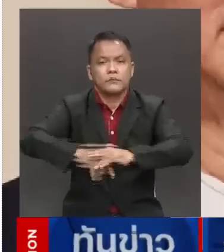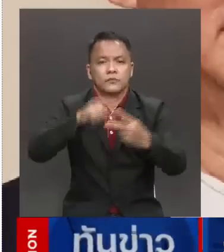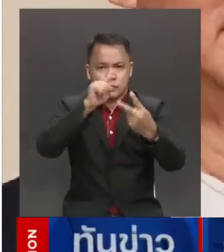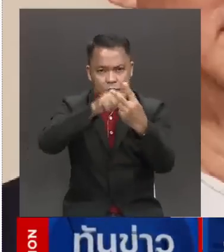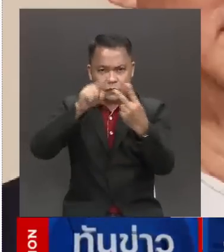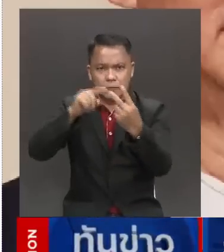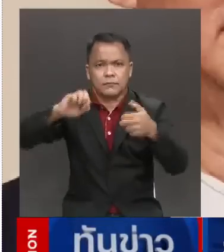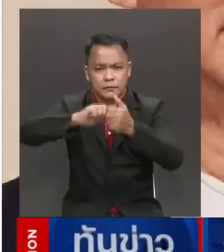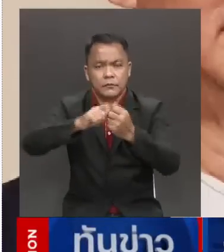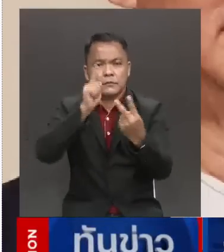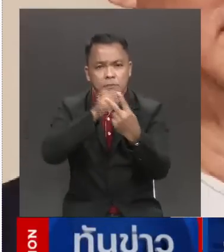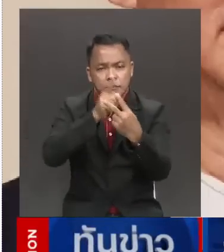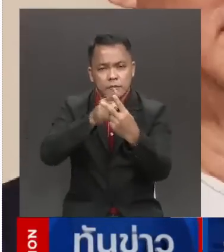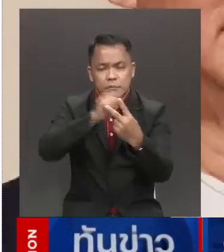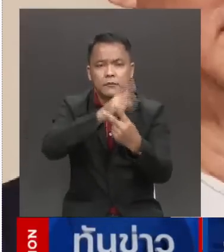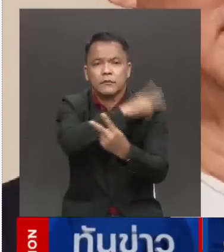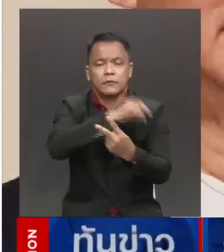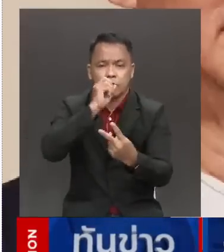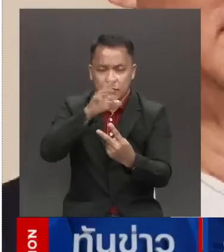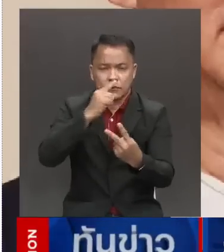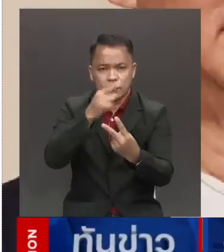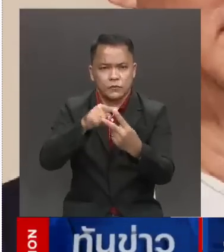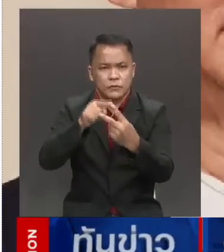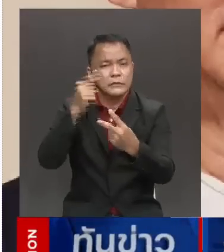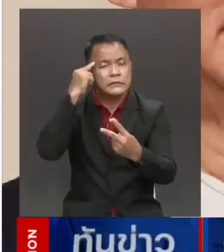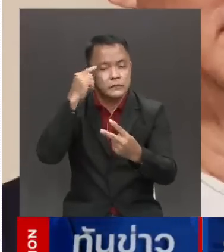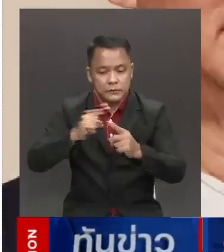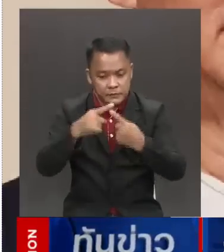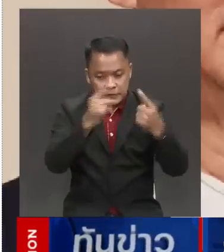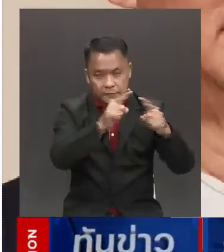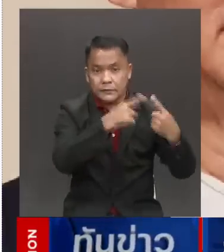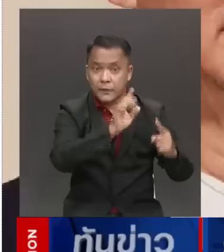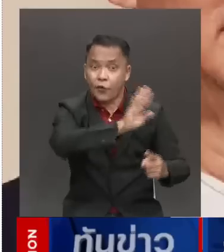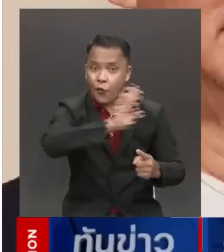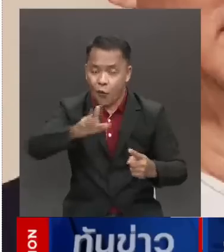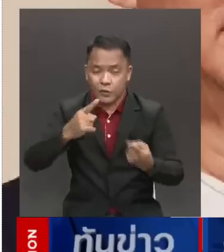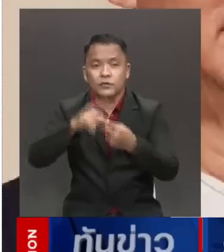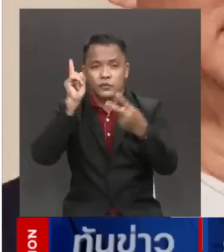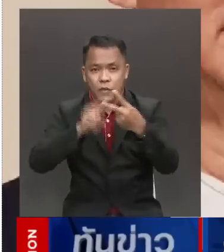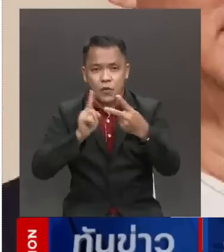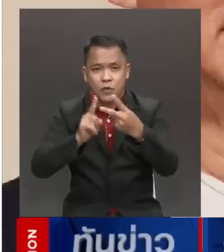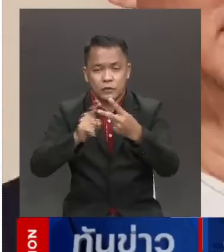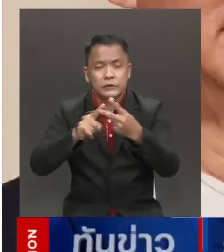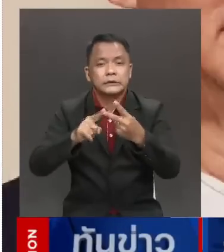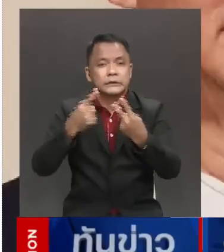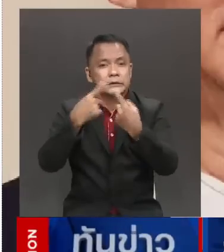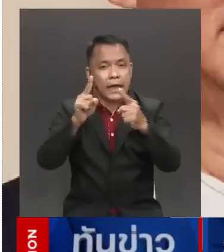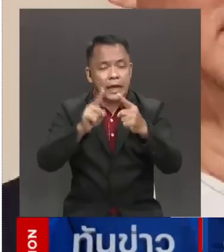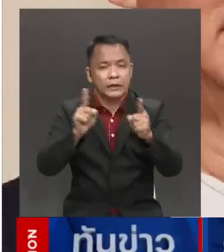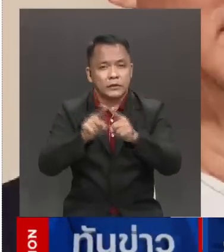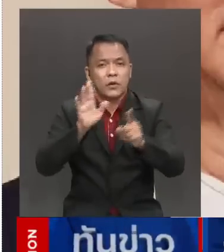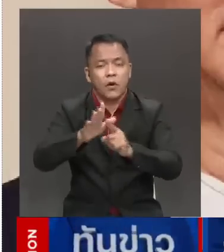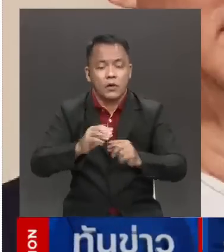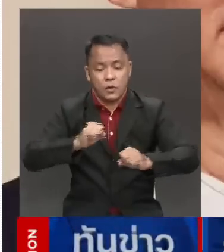านี้นะคะด้านที่1คุณหมอมองว่ามันคือความเห็นต่างทางการเมืองด้านที่2เป็นความต่างเรื่อง